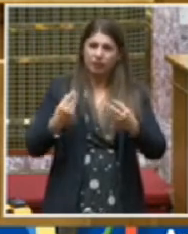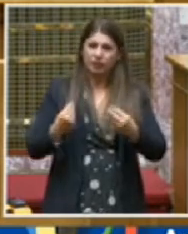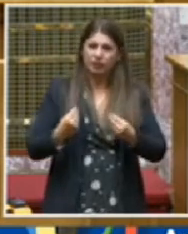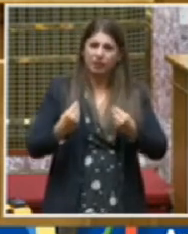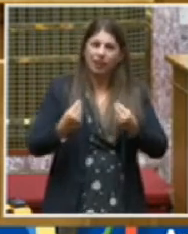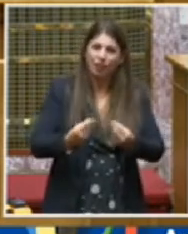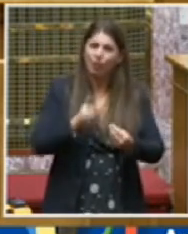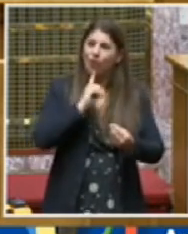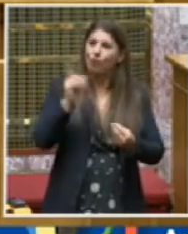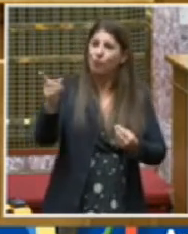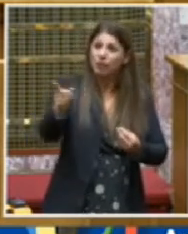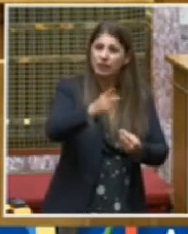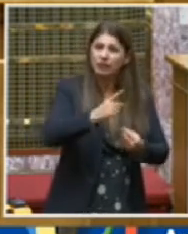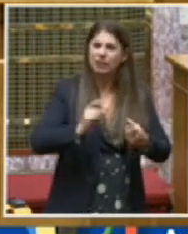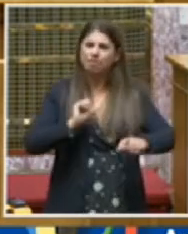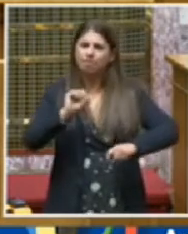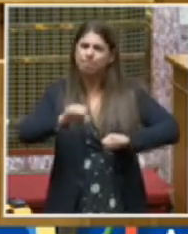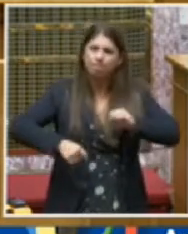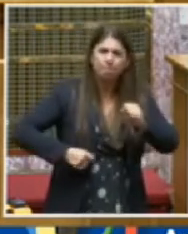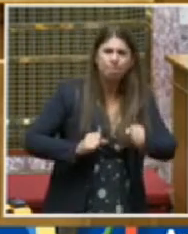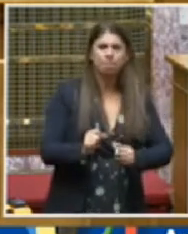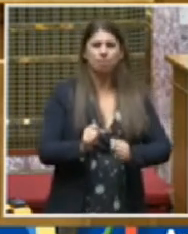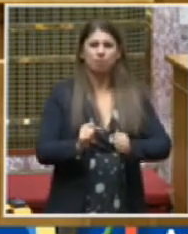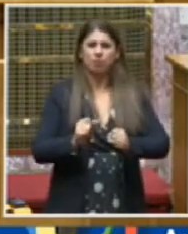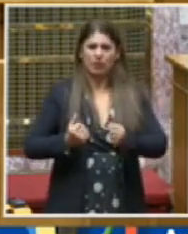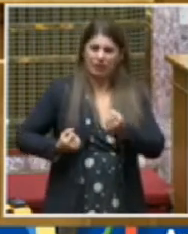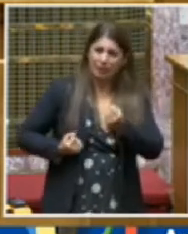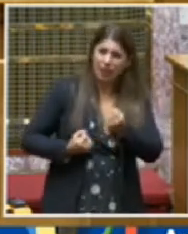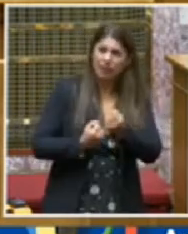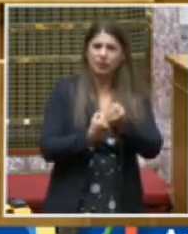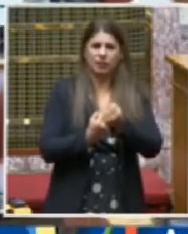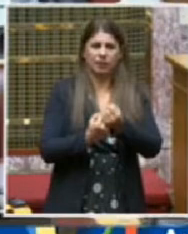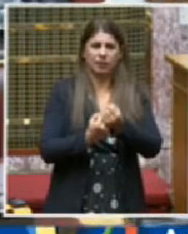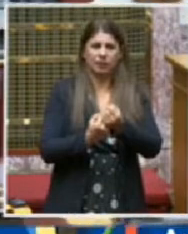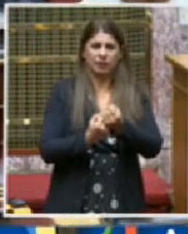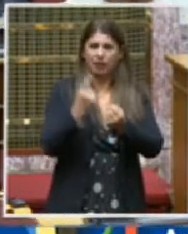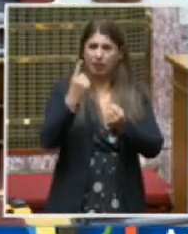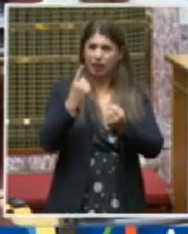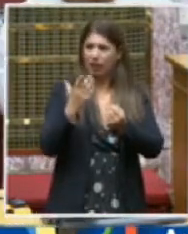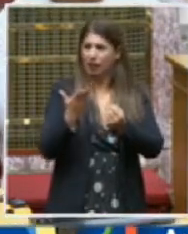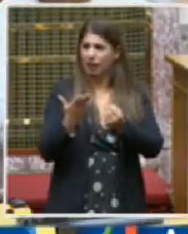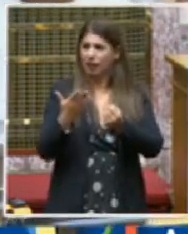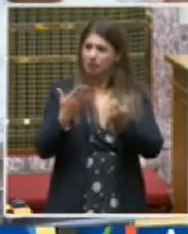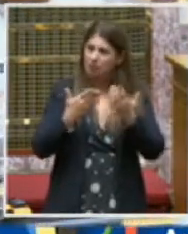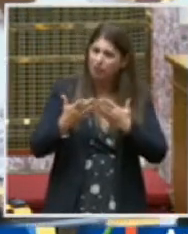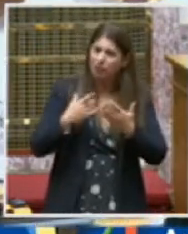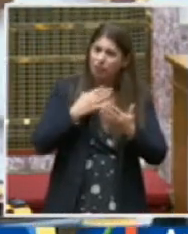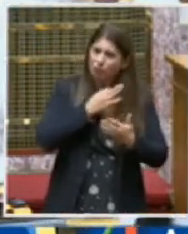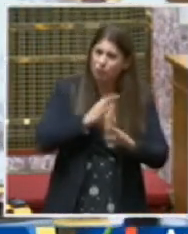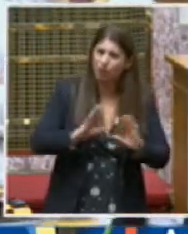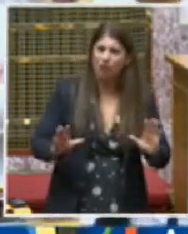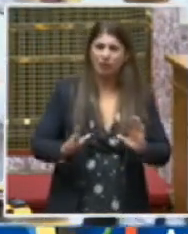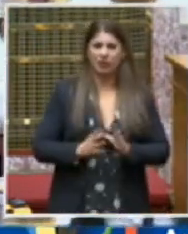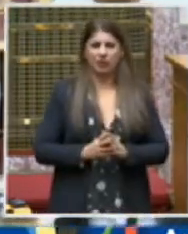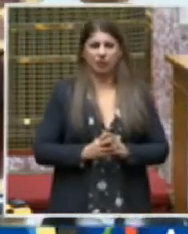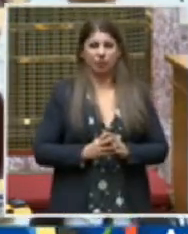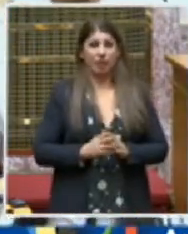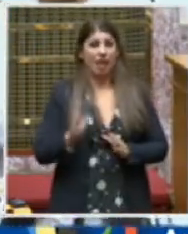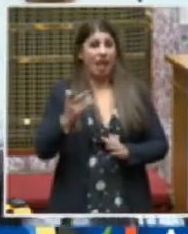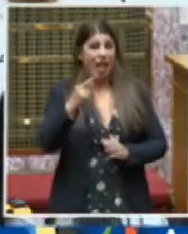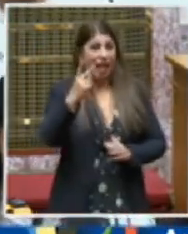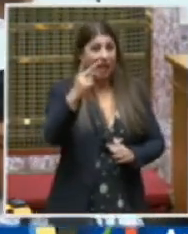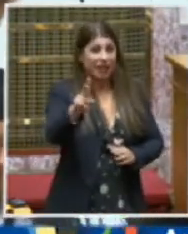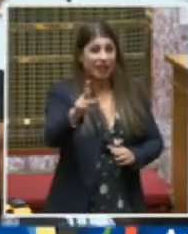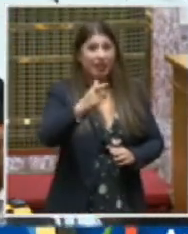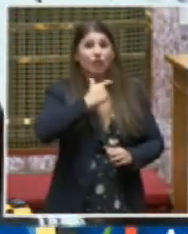εσείς τη μάχη που δώσατε και να στηρίξει έναν άνθρωπο που το χρειάζεται. Εάν η δική σας